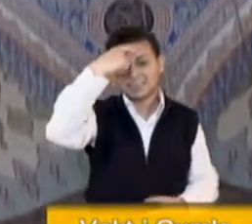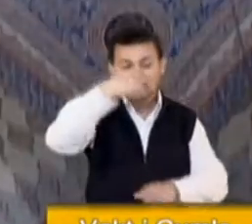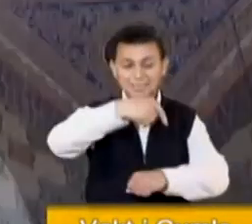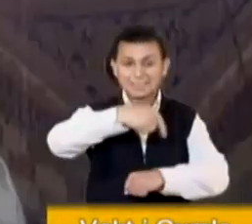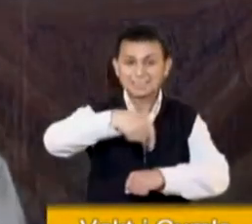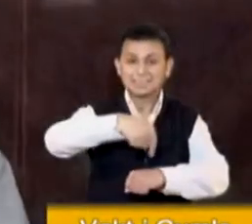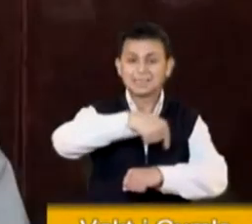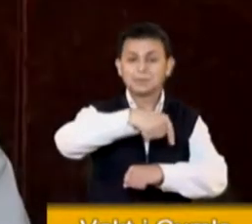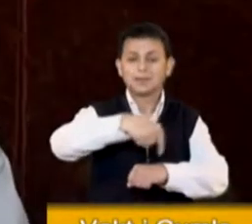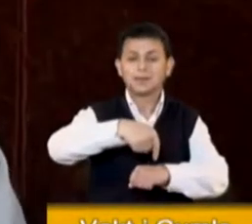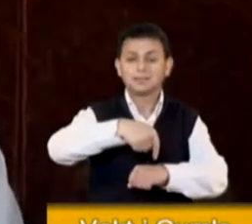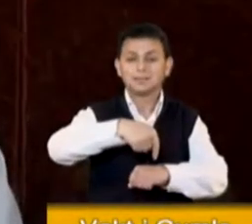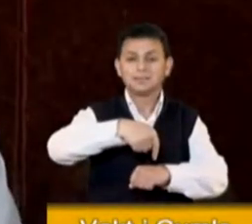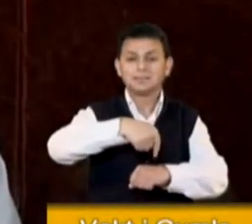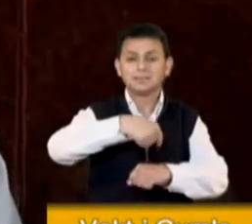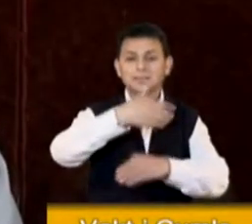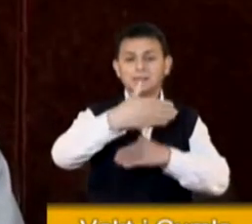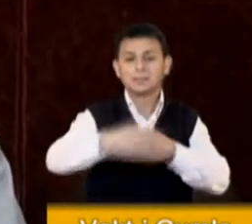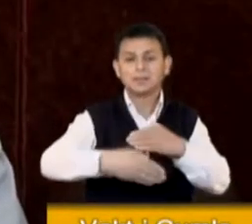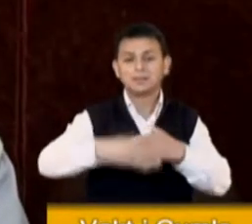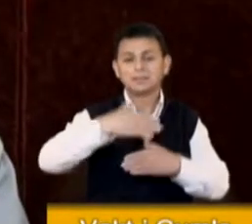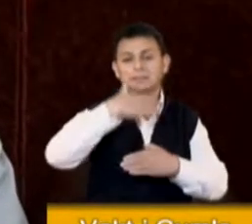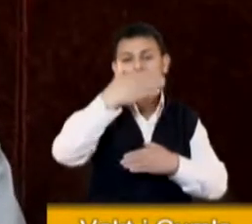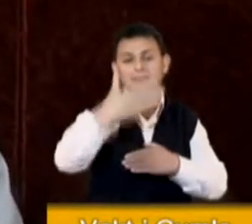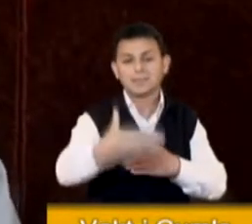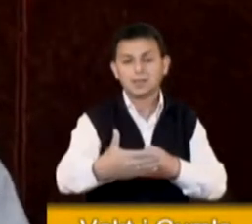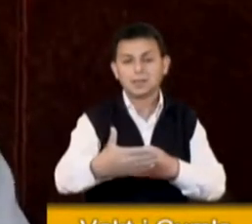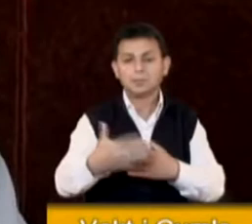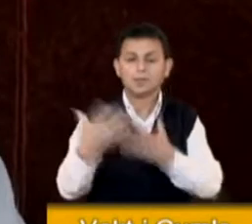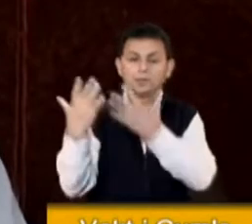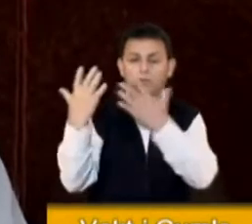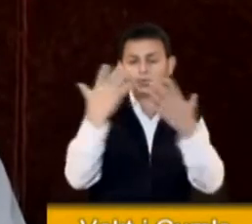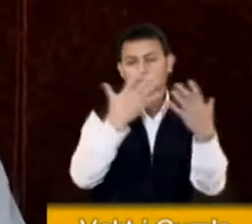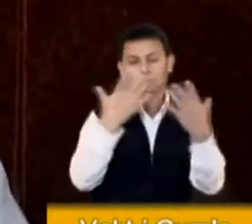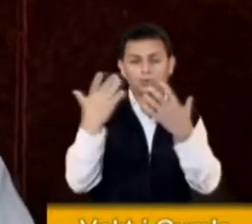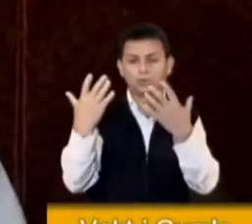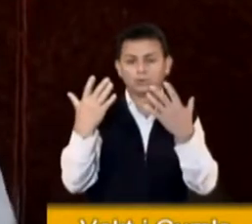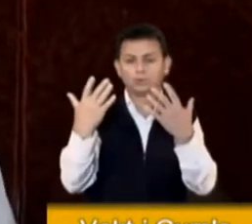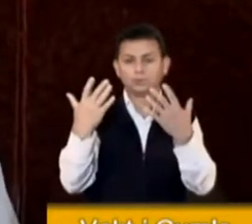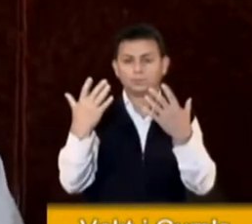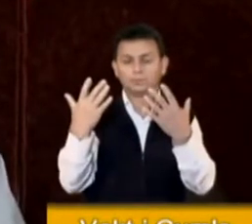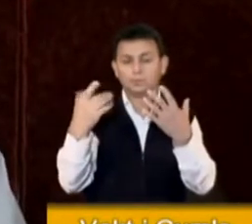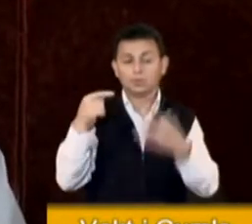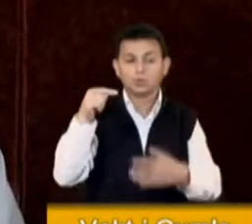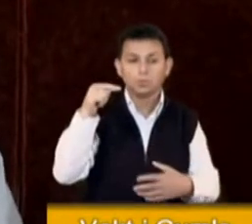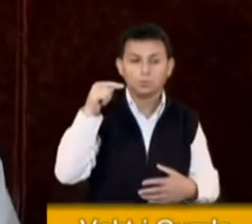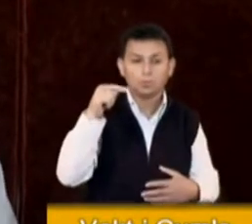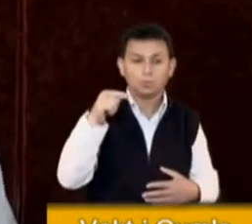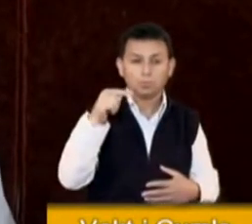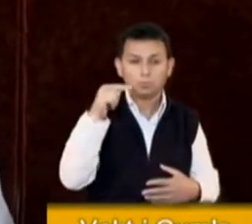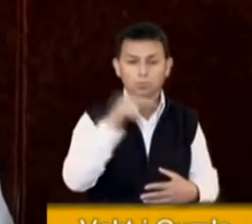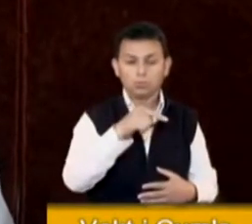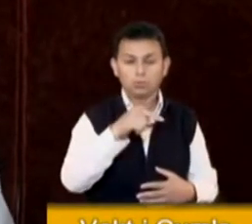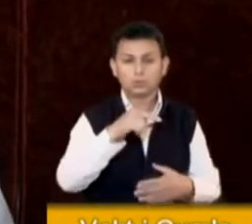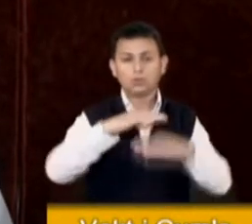vermek istediği Allahu alem bir mesaj var. Bir anne düşünün, çocuklarının